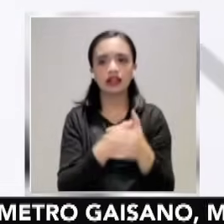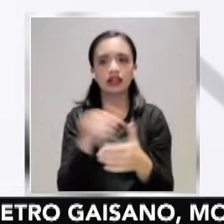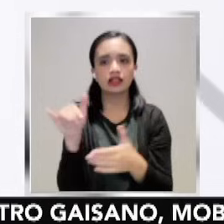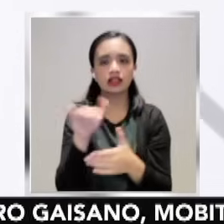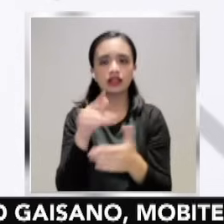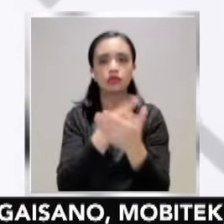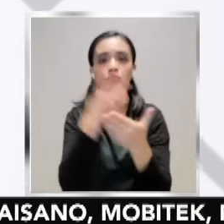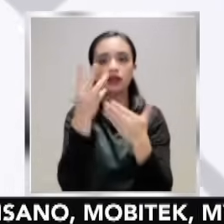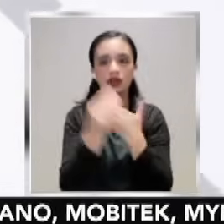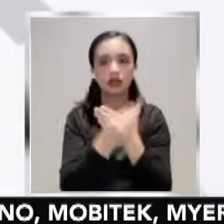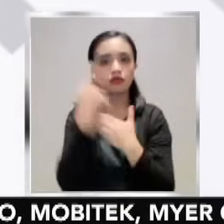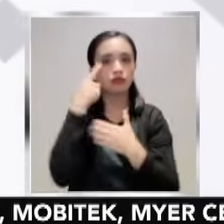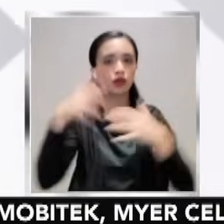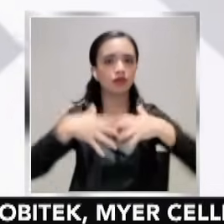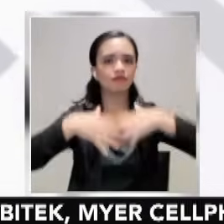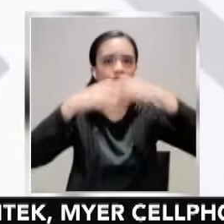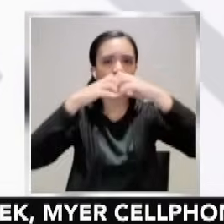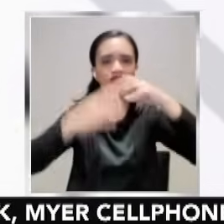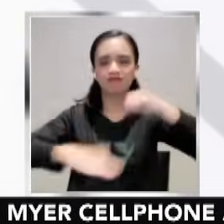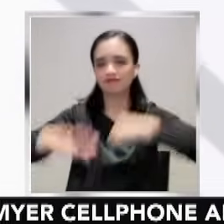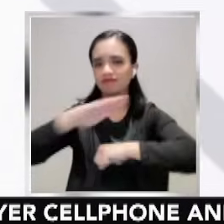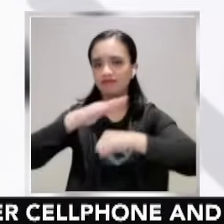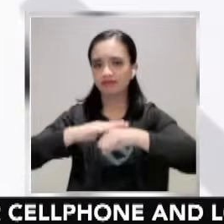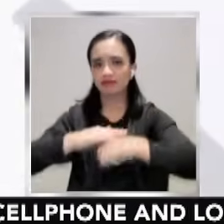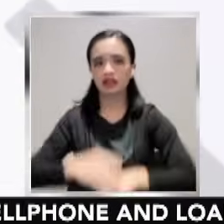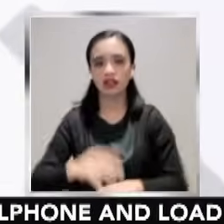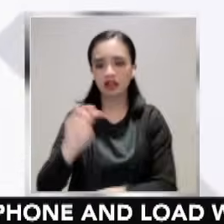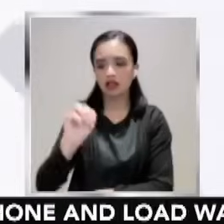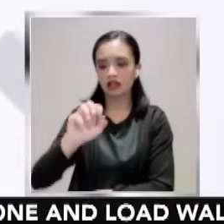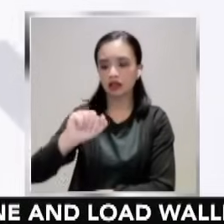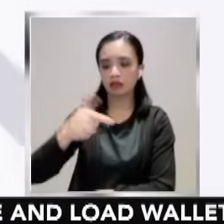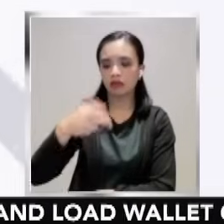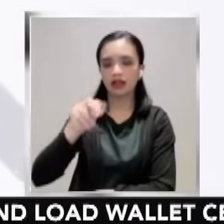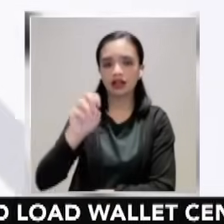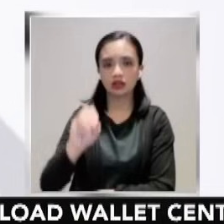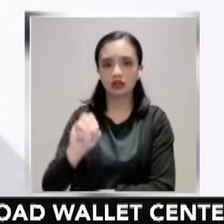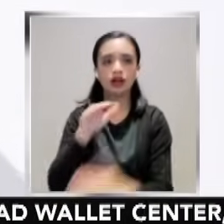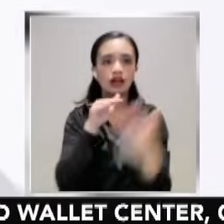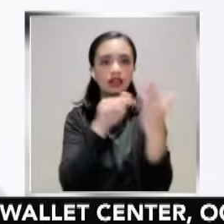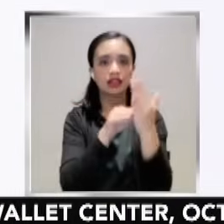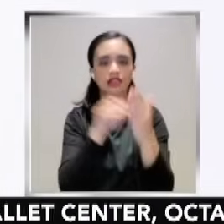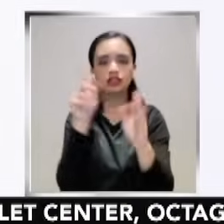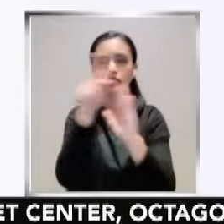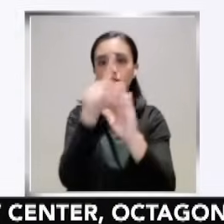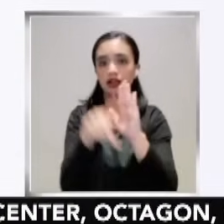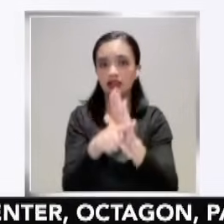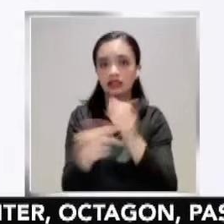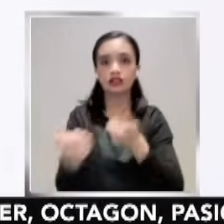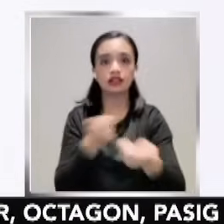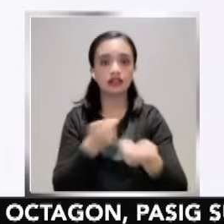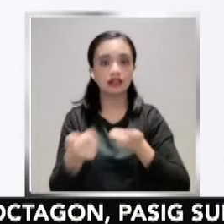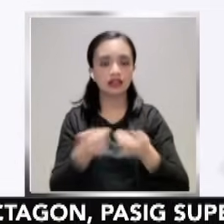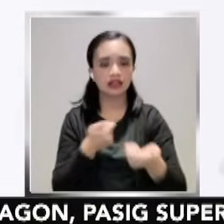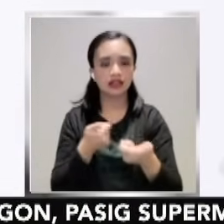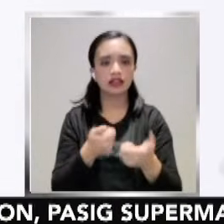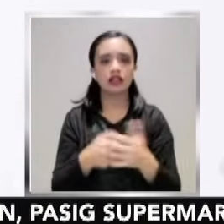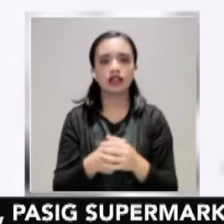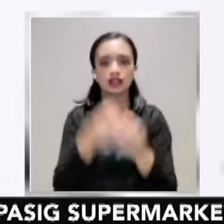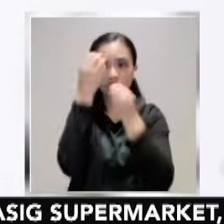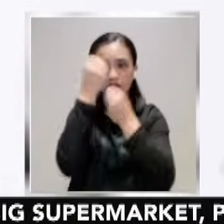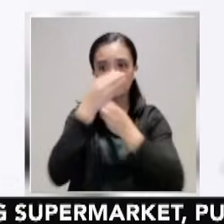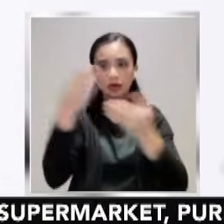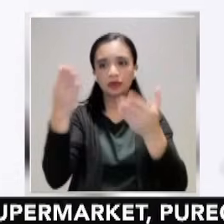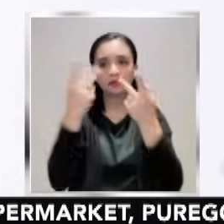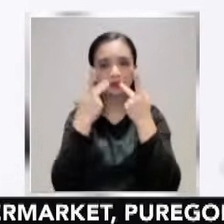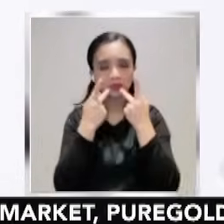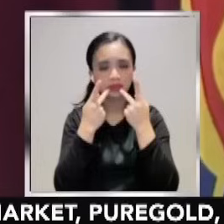building tutol umano si Magno sa mga pulisiya ng administrasyon at ipinaaalam ito sa publiko sa pamamagitan